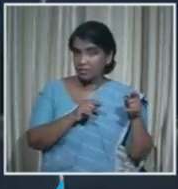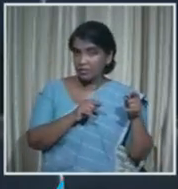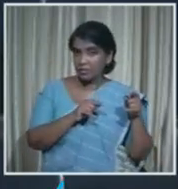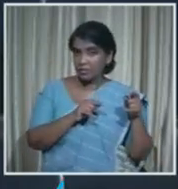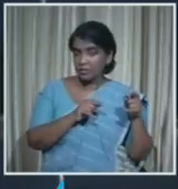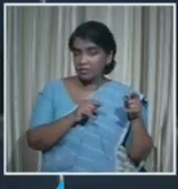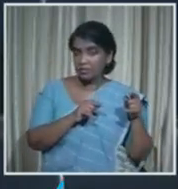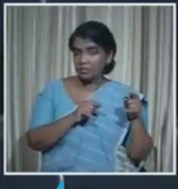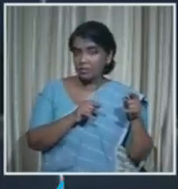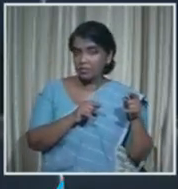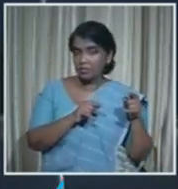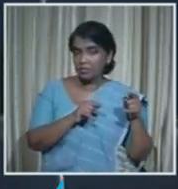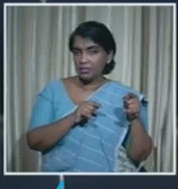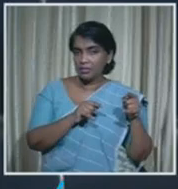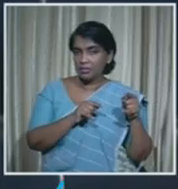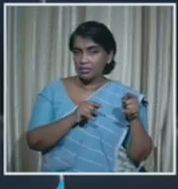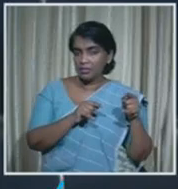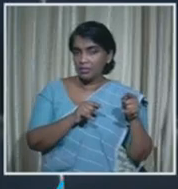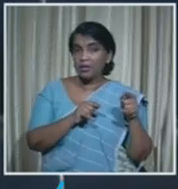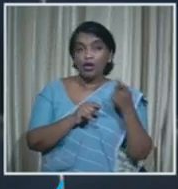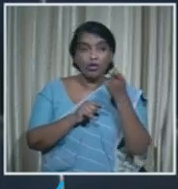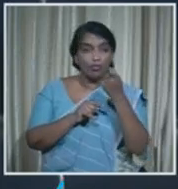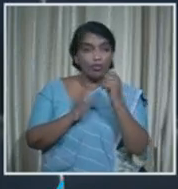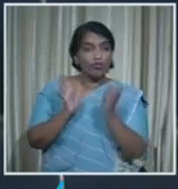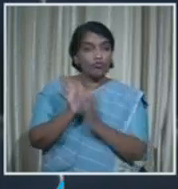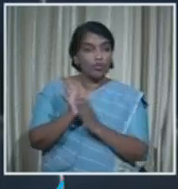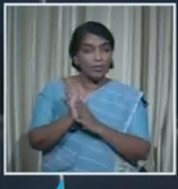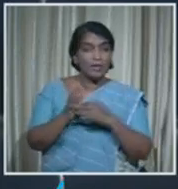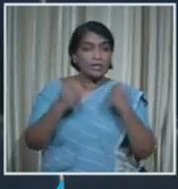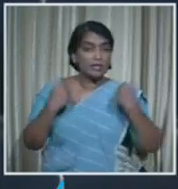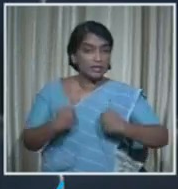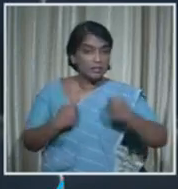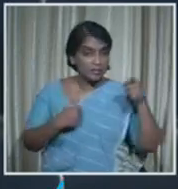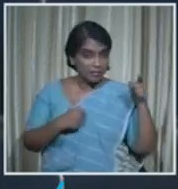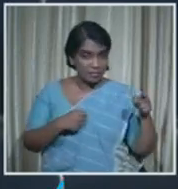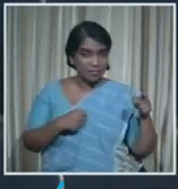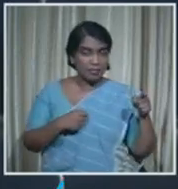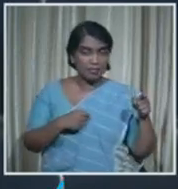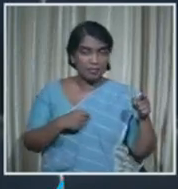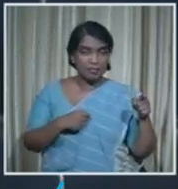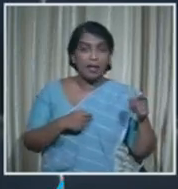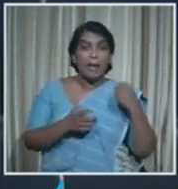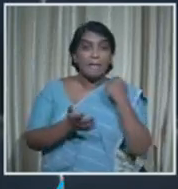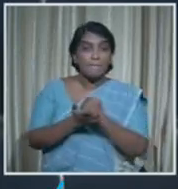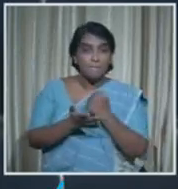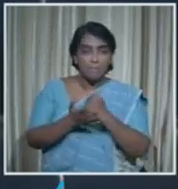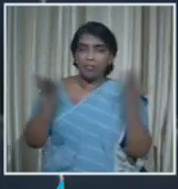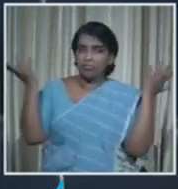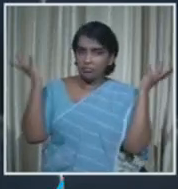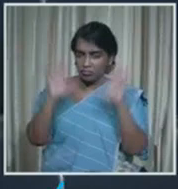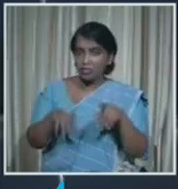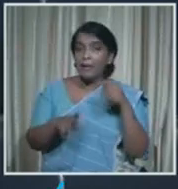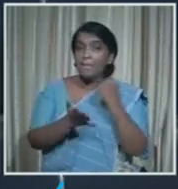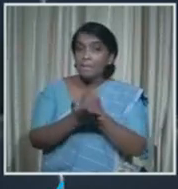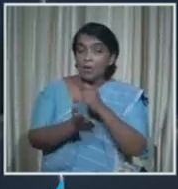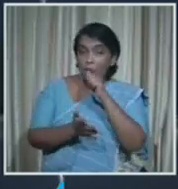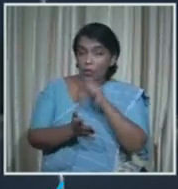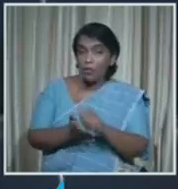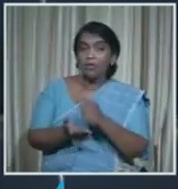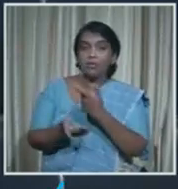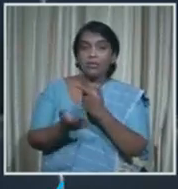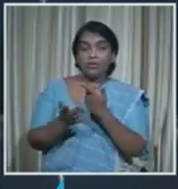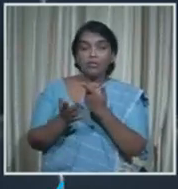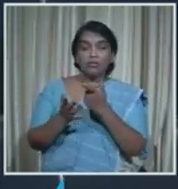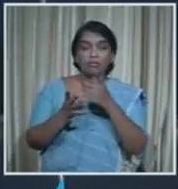අපේ මේ මුදල් කොමිටියේ සභාපතිතුමාට බැංකුව කැඳවලා බැංකුව ආරක්ෂා කරන දැලක්